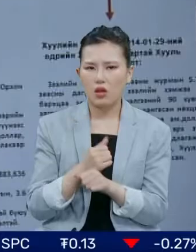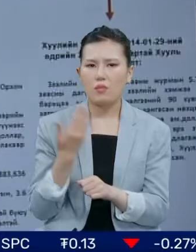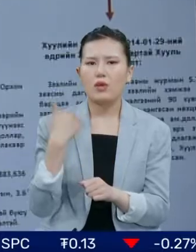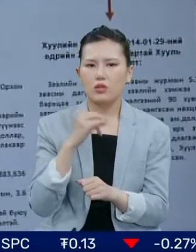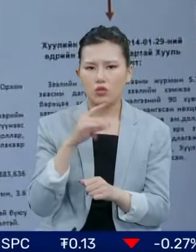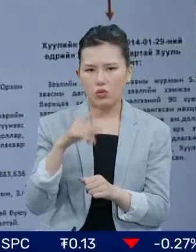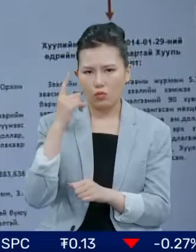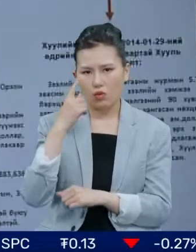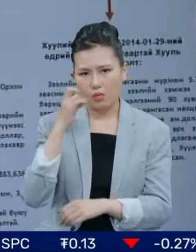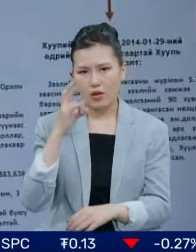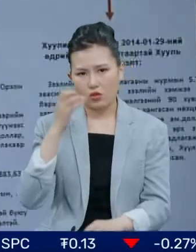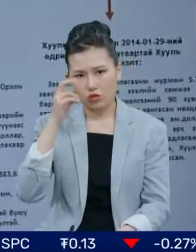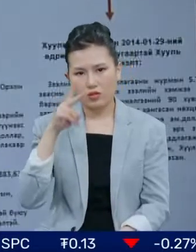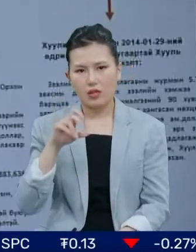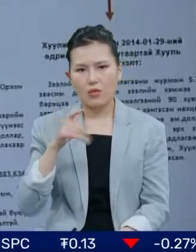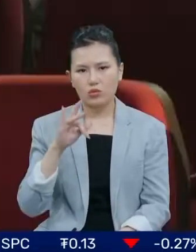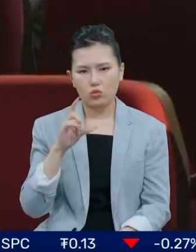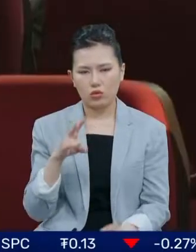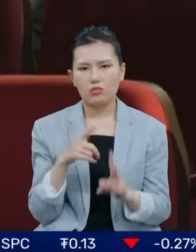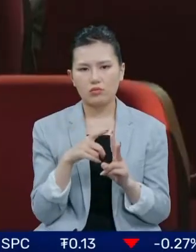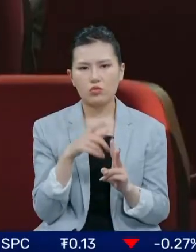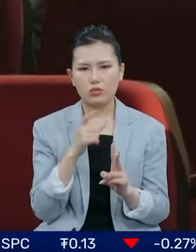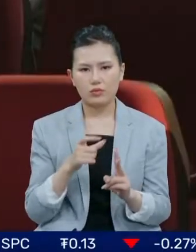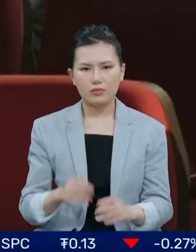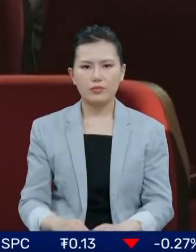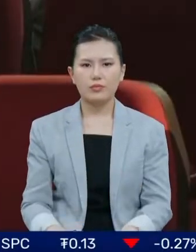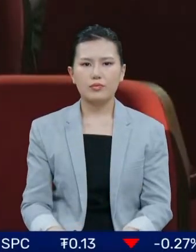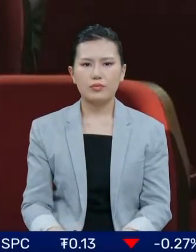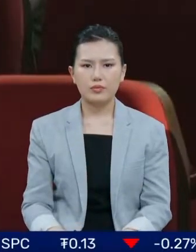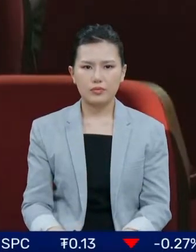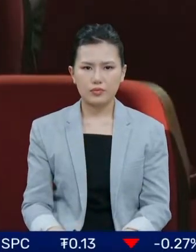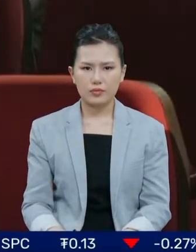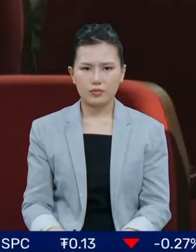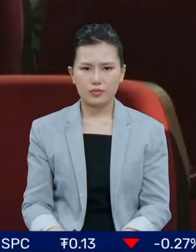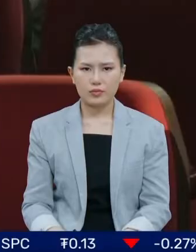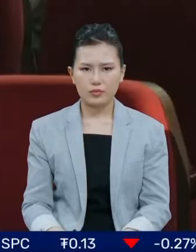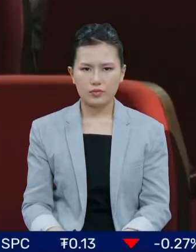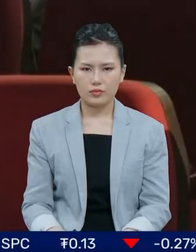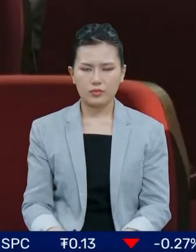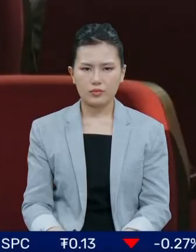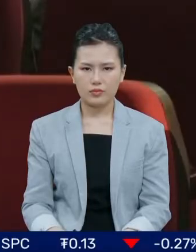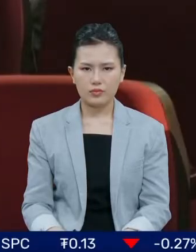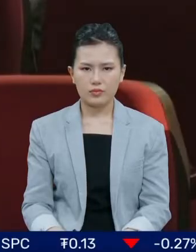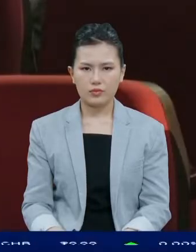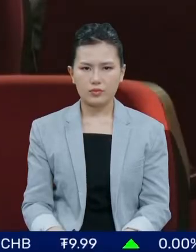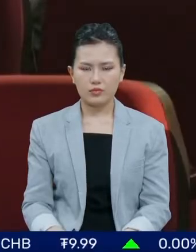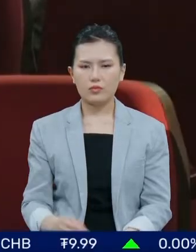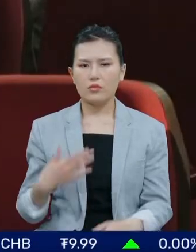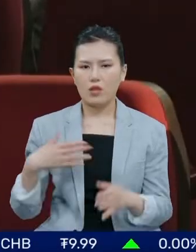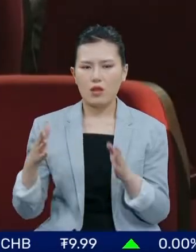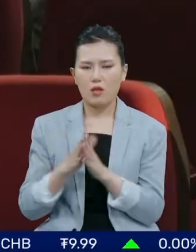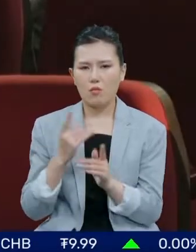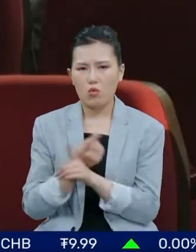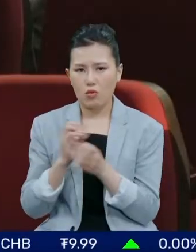ерөнхийлөгч Лавксүрэн Багтж байна. Мөнхд нарт доолдсон байдаг. За хамтран үйлдсэн бол бас зарим нь хаана байгаа. За өөр өөр хууль эрх зүйн